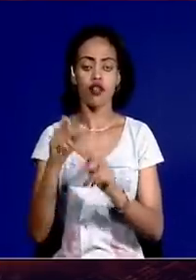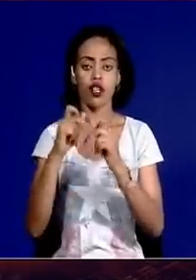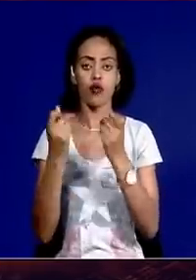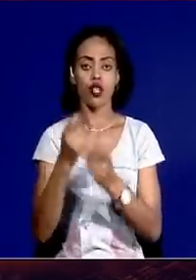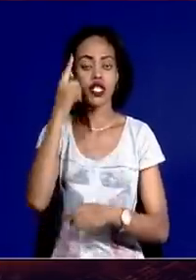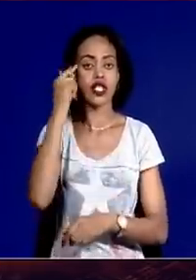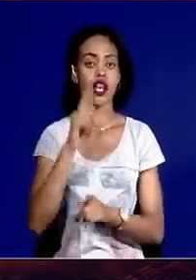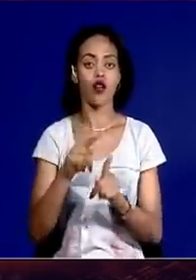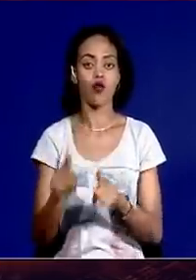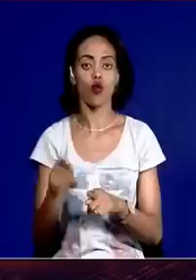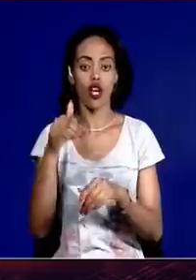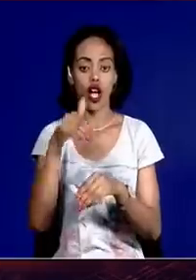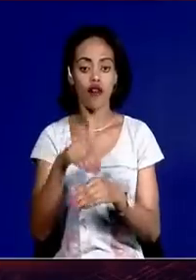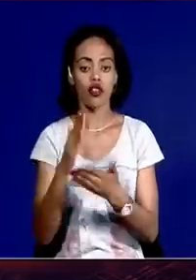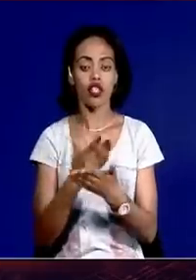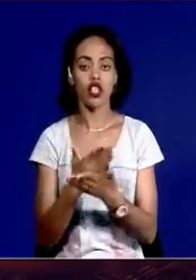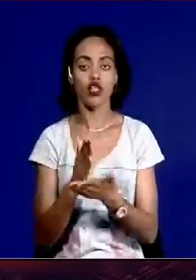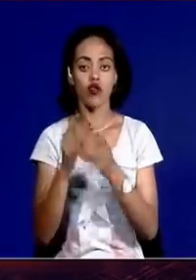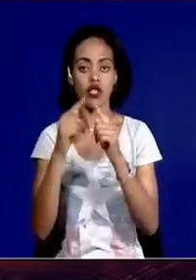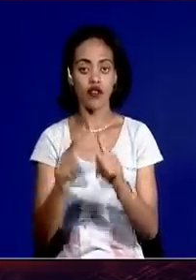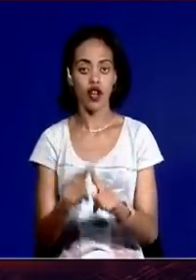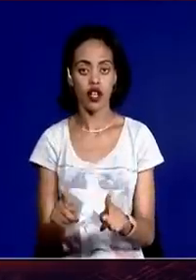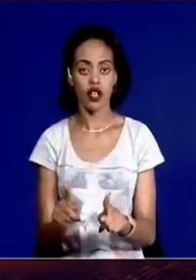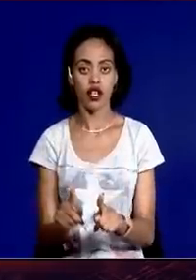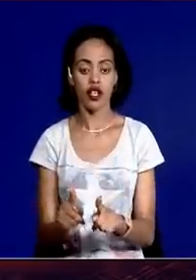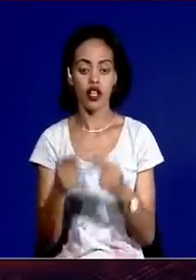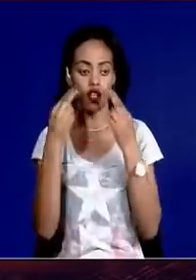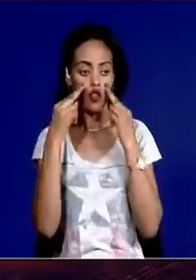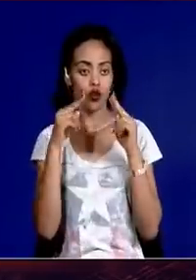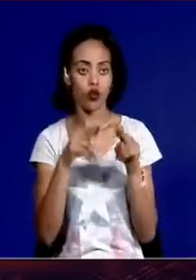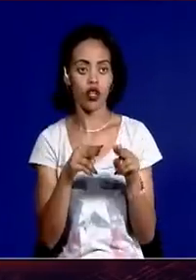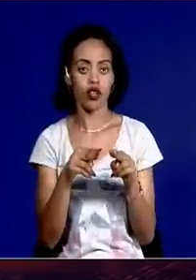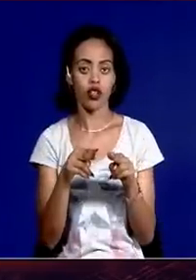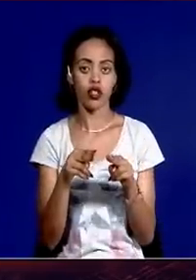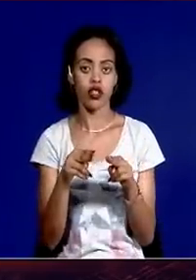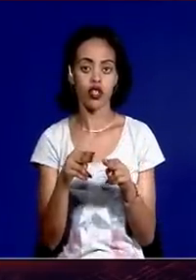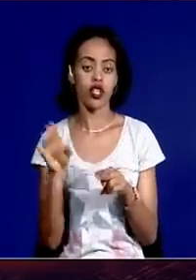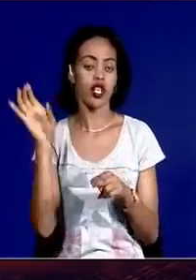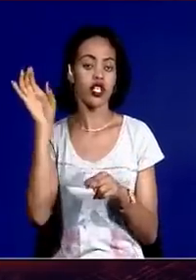تگرايون افت تصادفو تفلالي ريتوتا كسمع